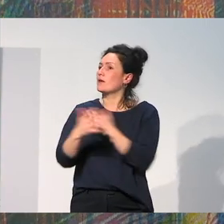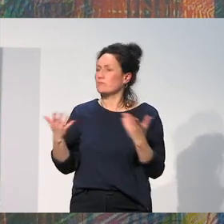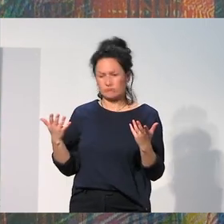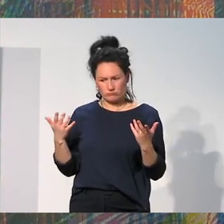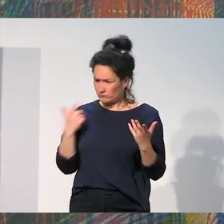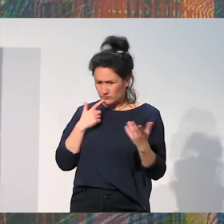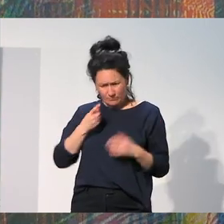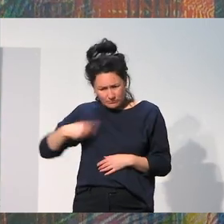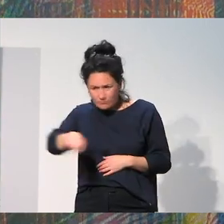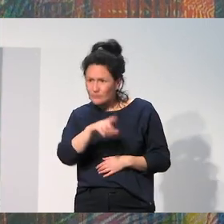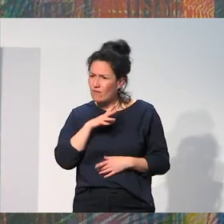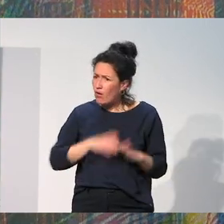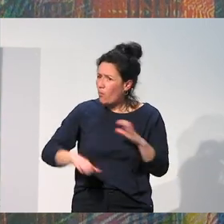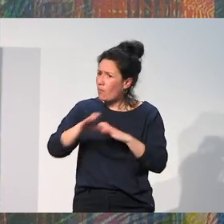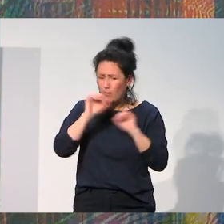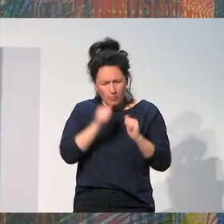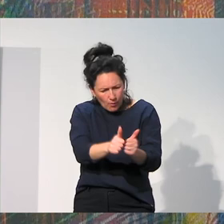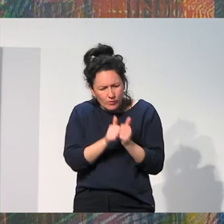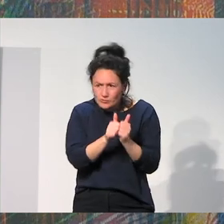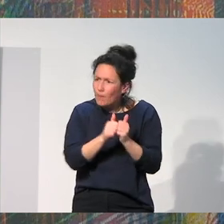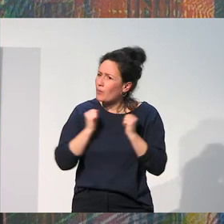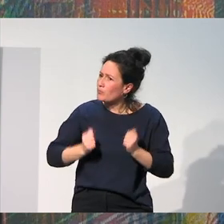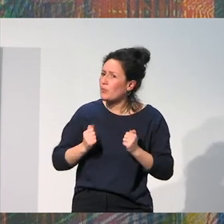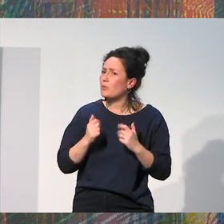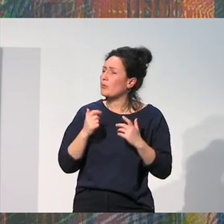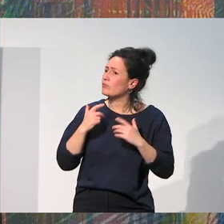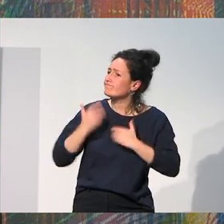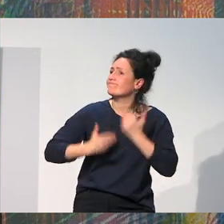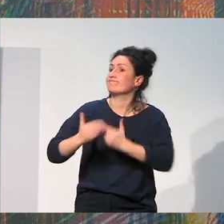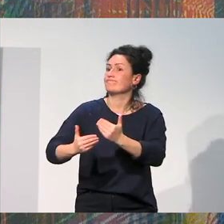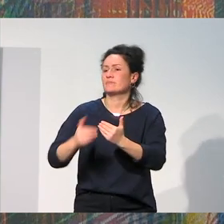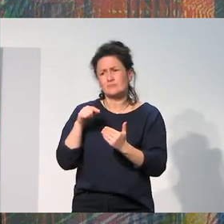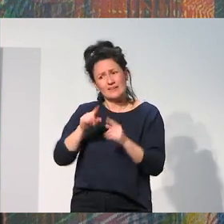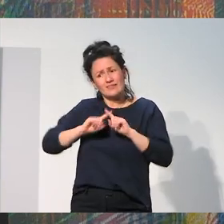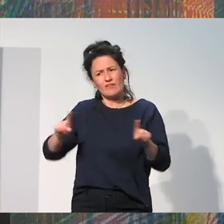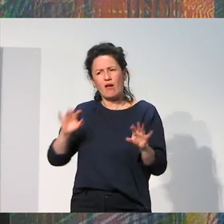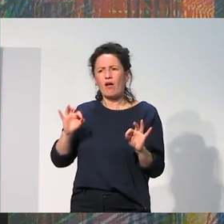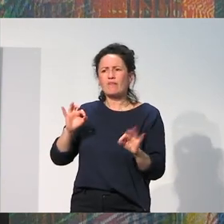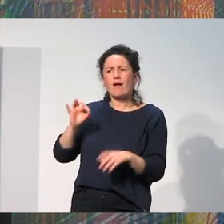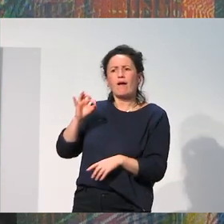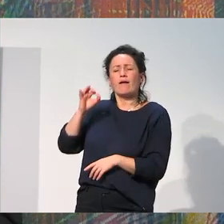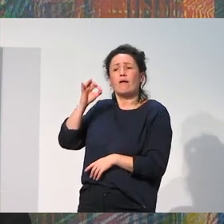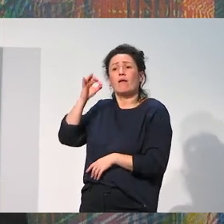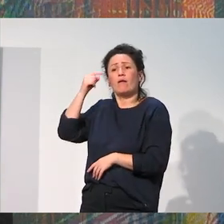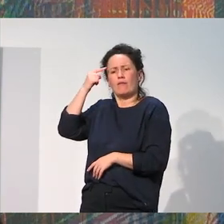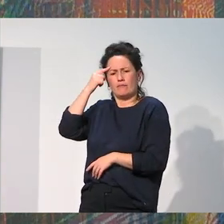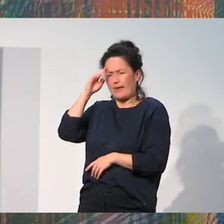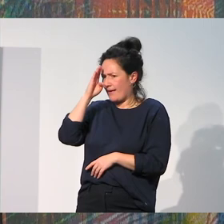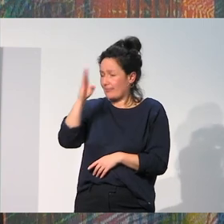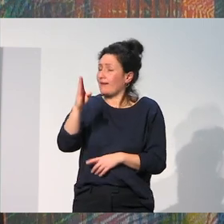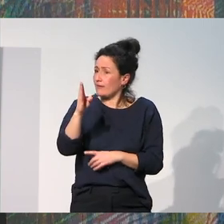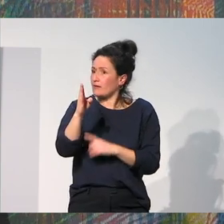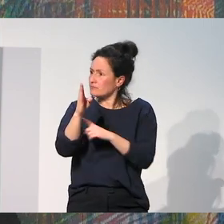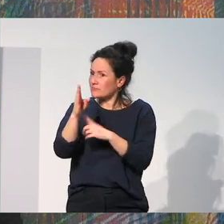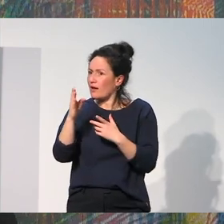est complémentaires, on peut faire des choses ensemble, en fait. Et c'est très différent d'une éthique qui est basée sur l'identité